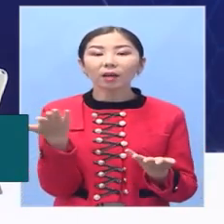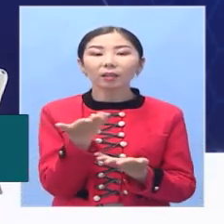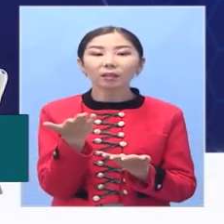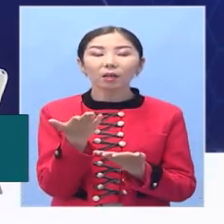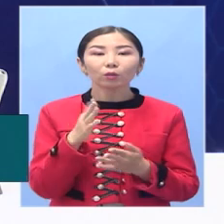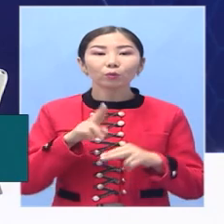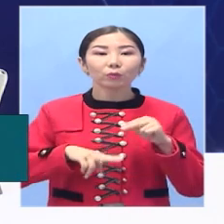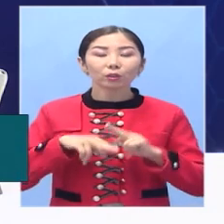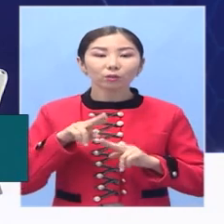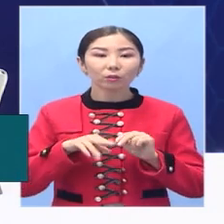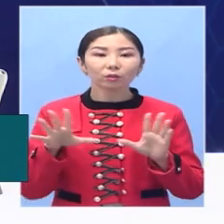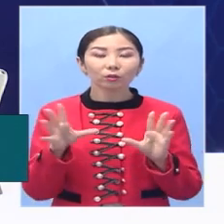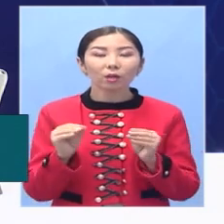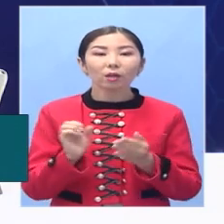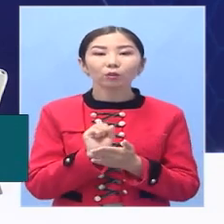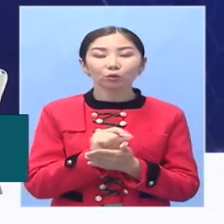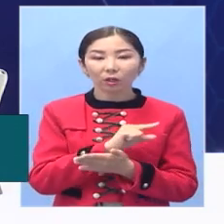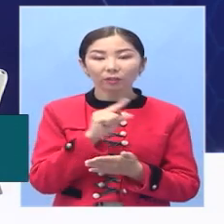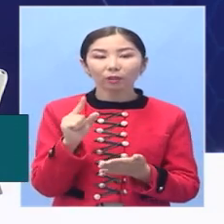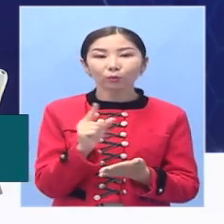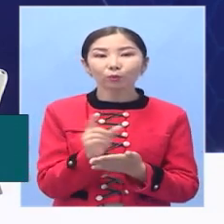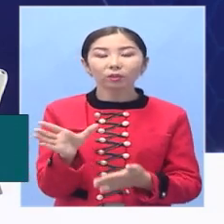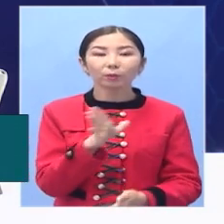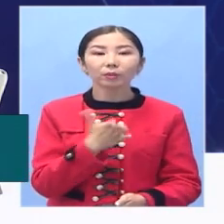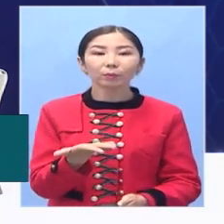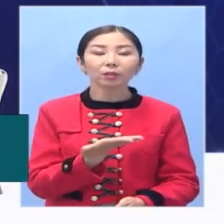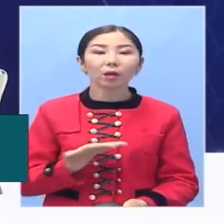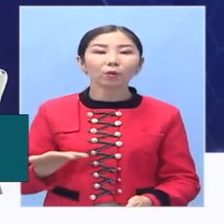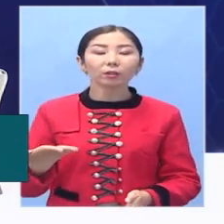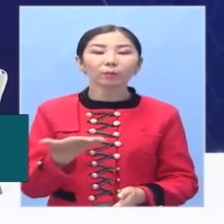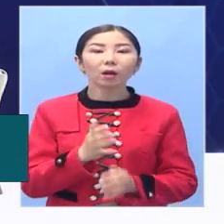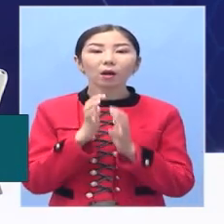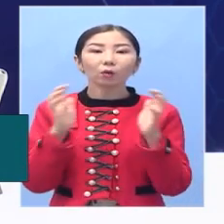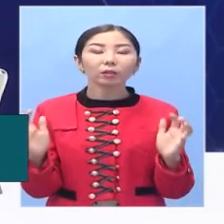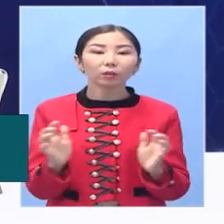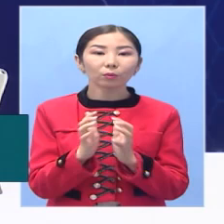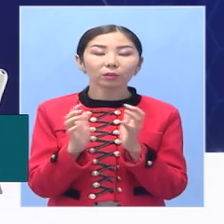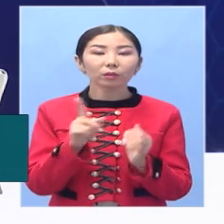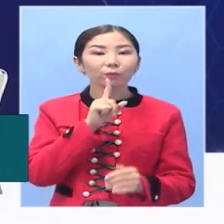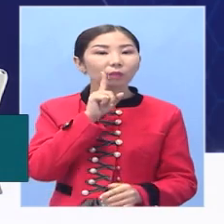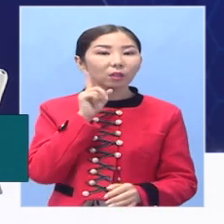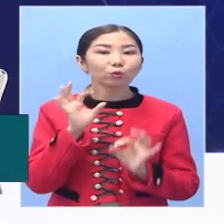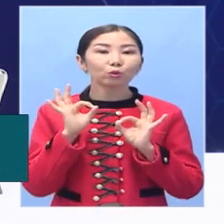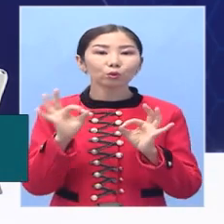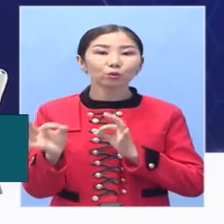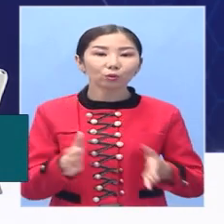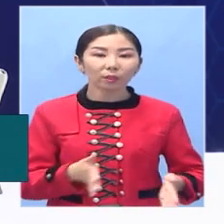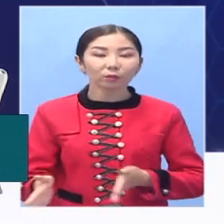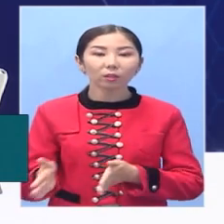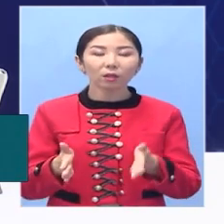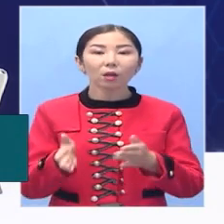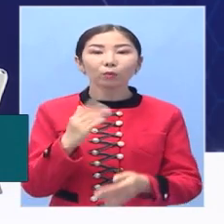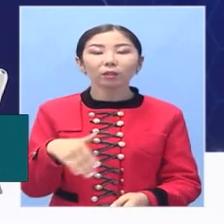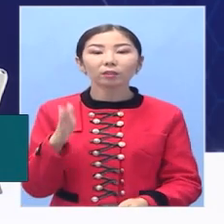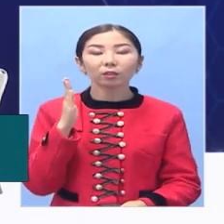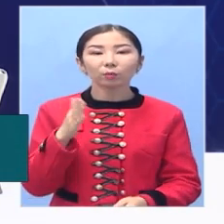Көптөгөн тургундар осы убакта сурак кой деп жатат. Жаңагы биздин аулаларыбыз абаттандырып, кашан көгалдандырат, кашан дурус жолдор салынат деген секилди.